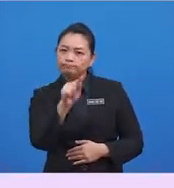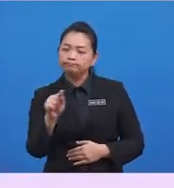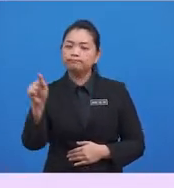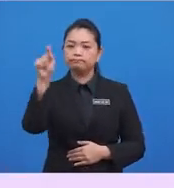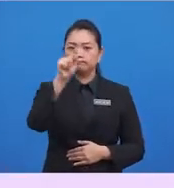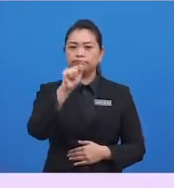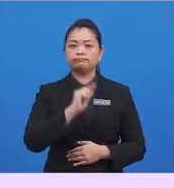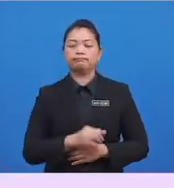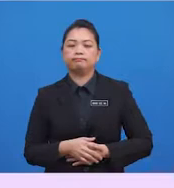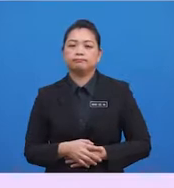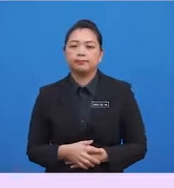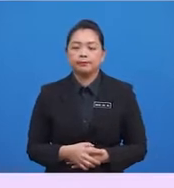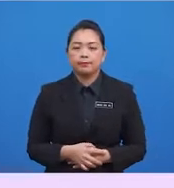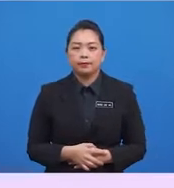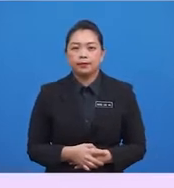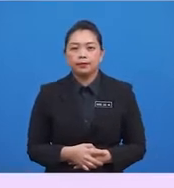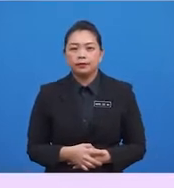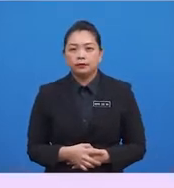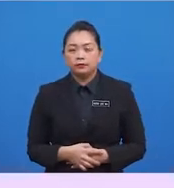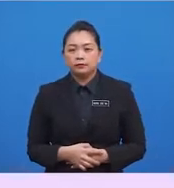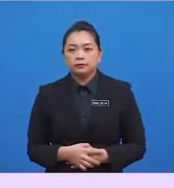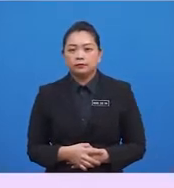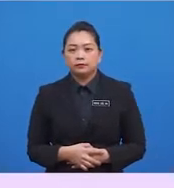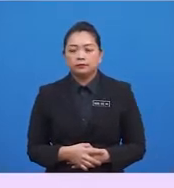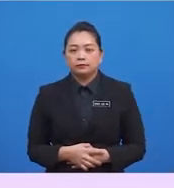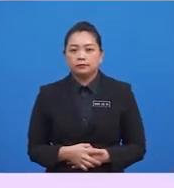bentuk asas bulatan.